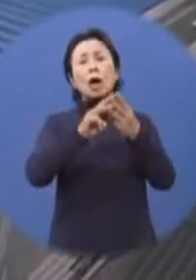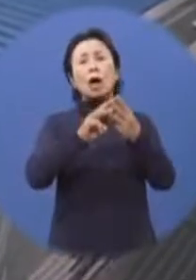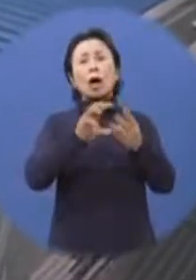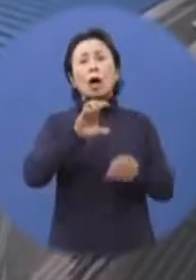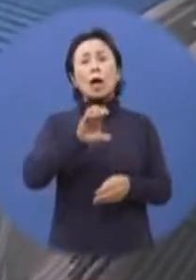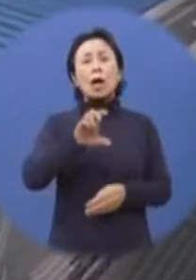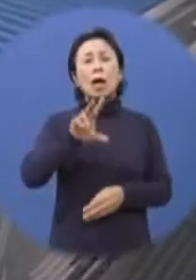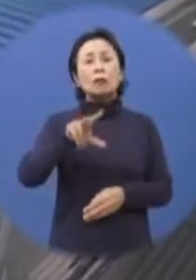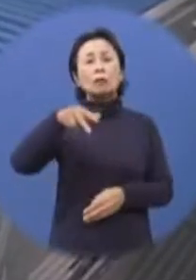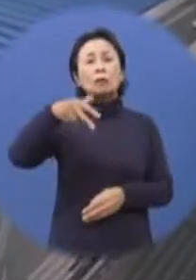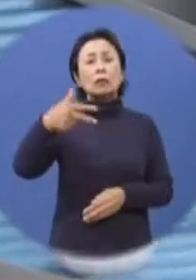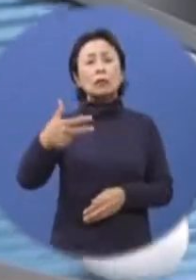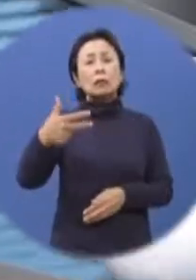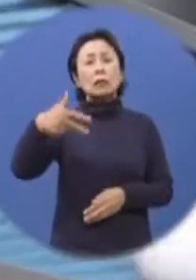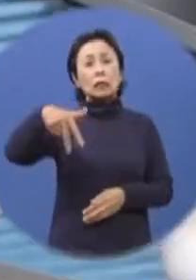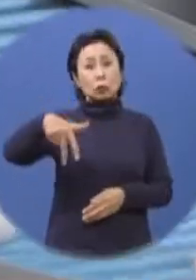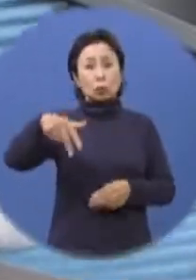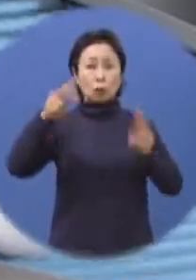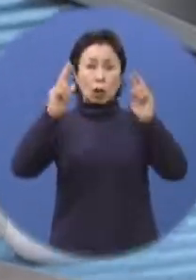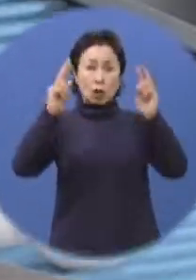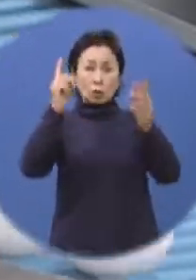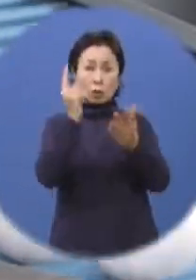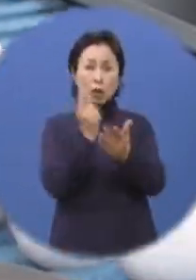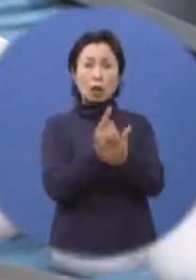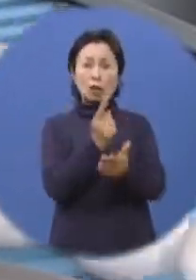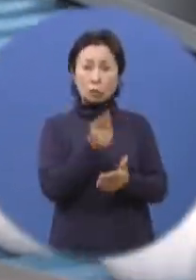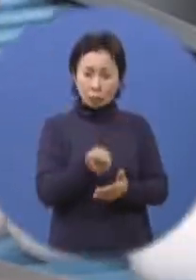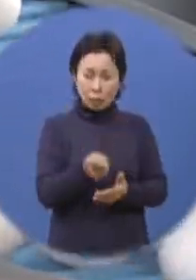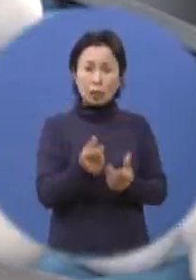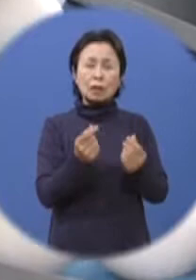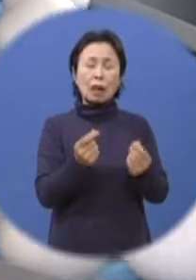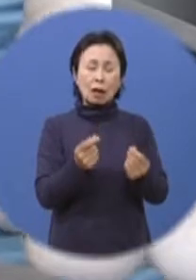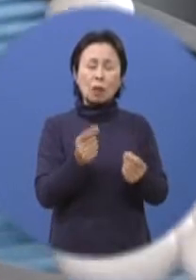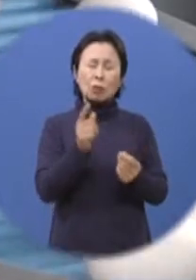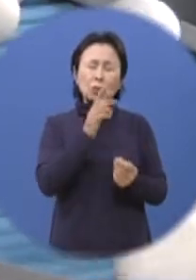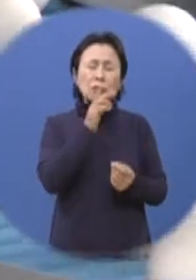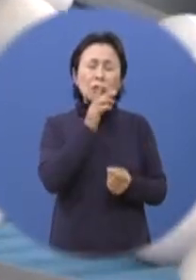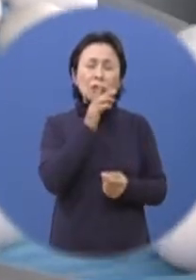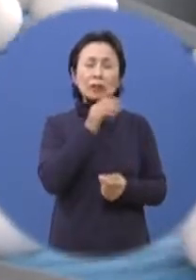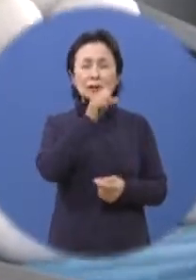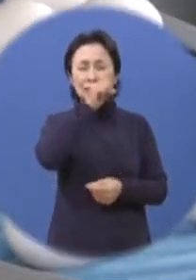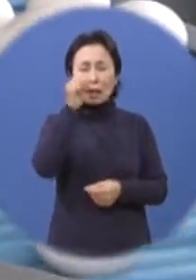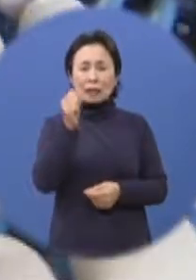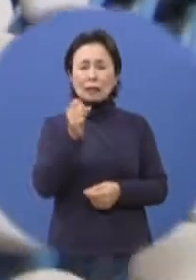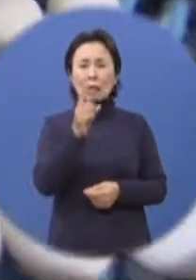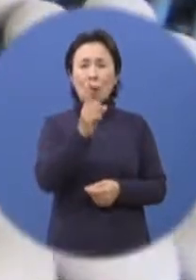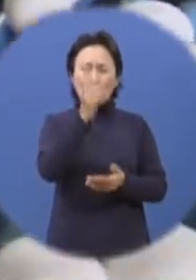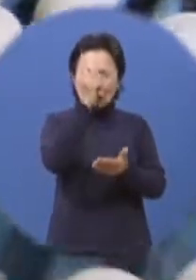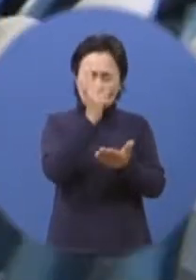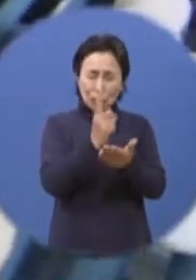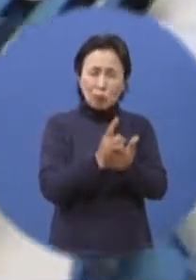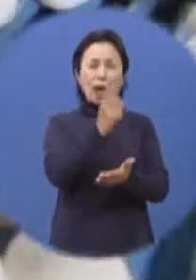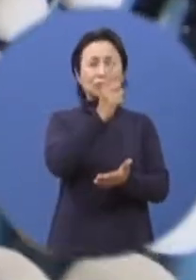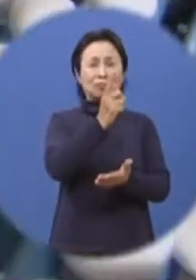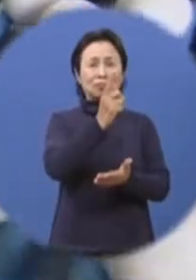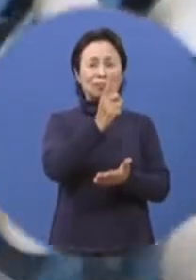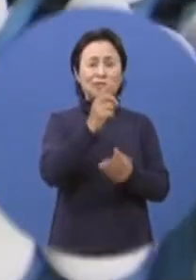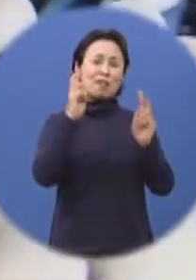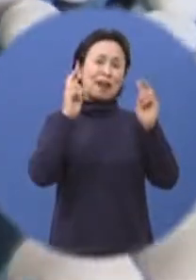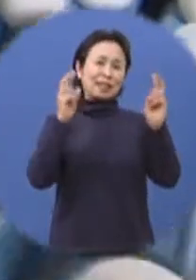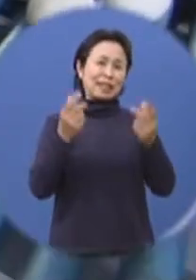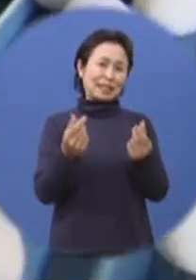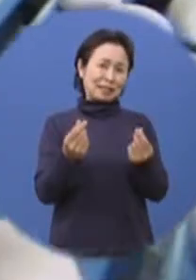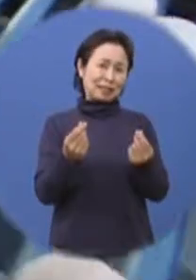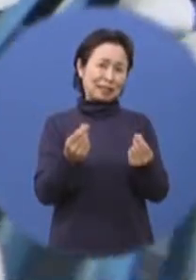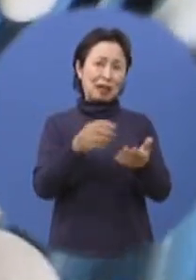いう意味でまさにオンリーワン企業中のオンリーワン企業ですよね船あるやっぱりこのこれはもらって当然